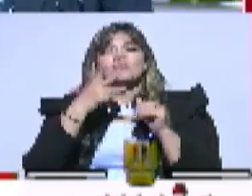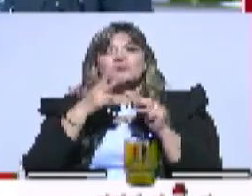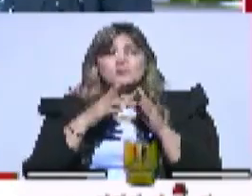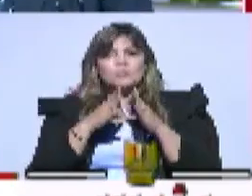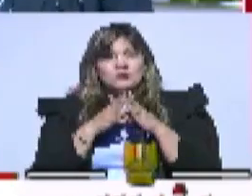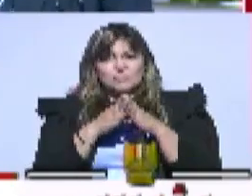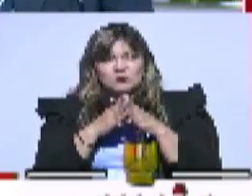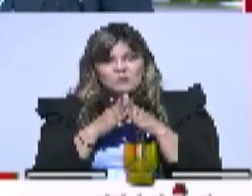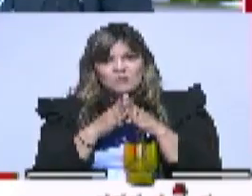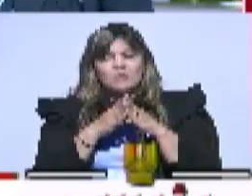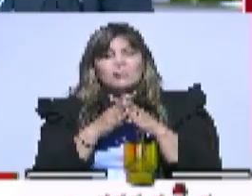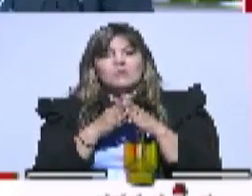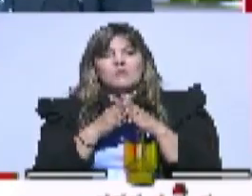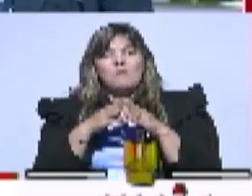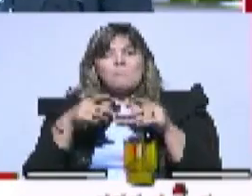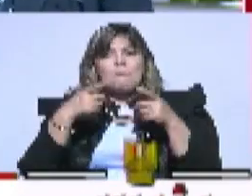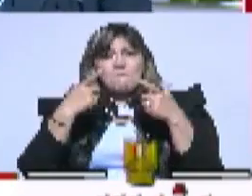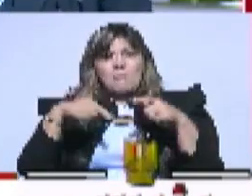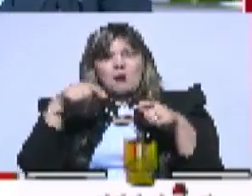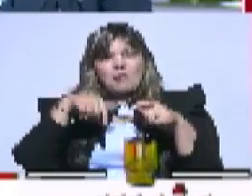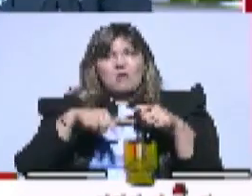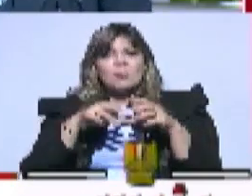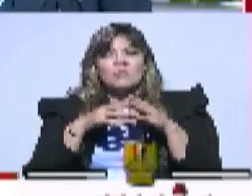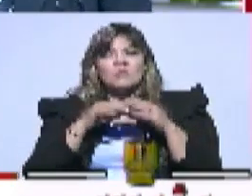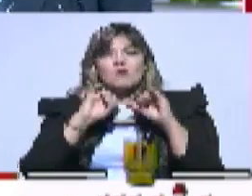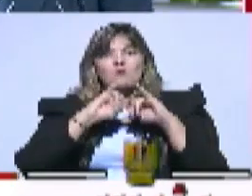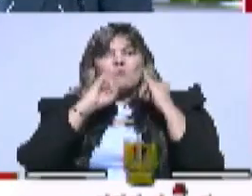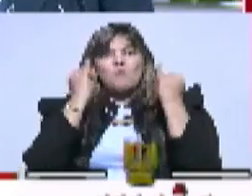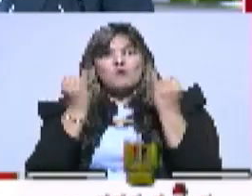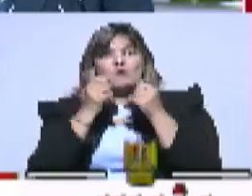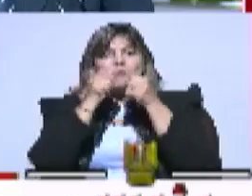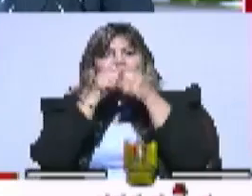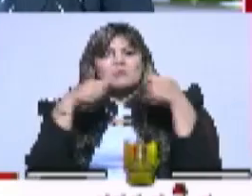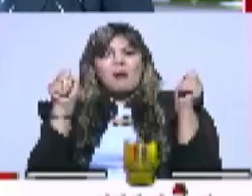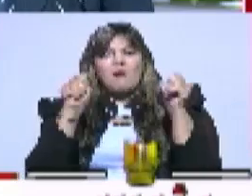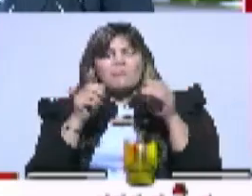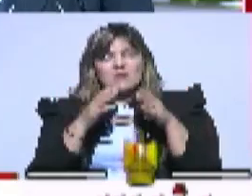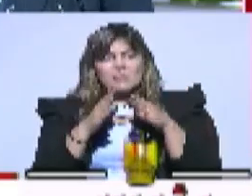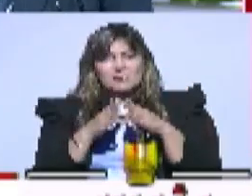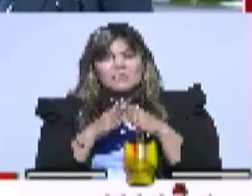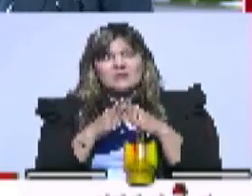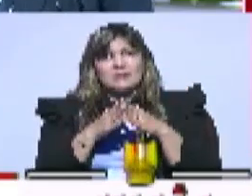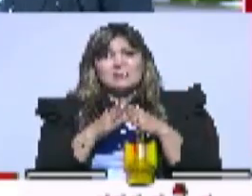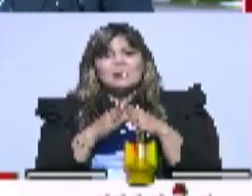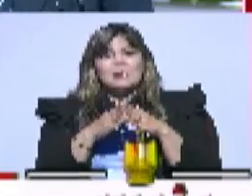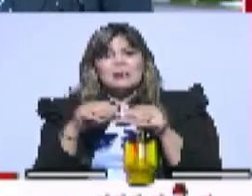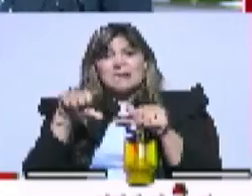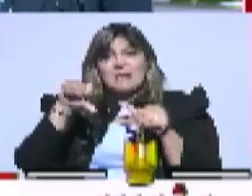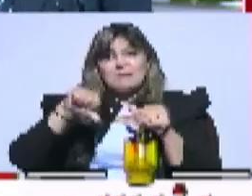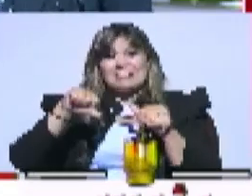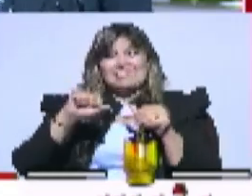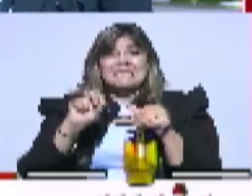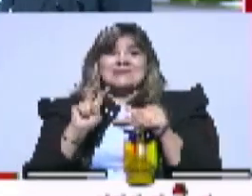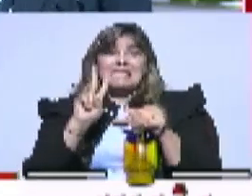من مقر الهيئة الوطنية في مؤتمر صحفي عالمي. النتائج دي بتقول انه